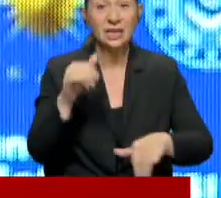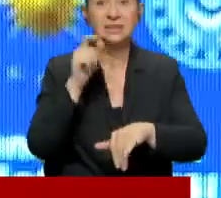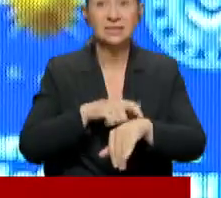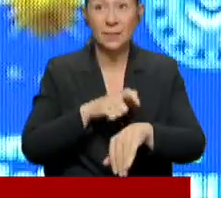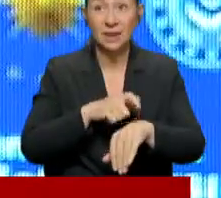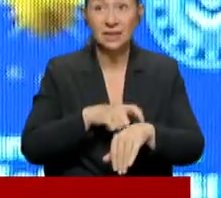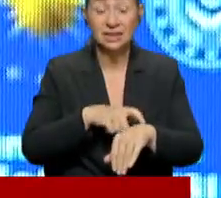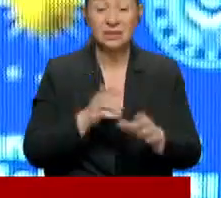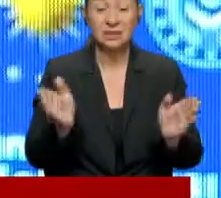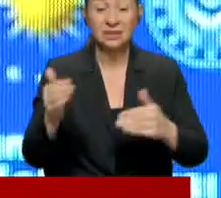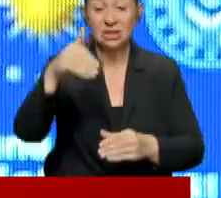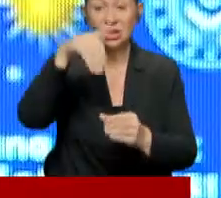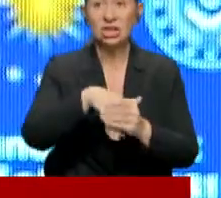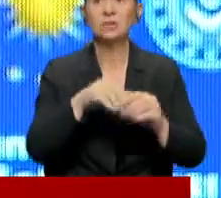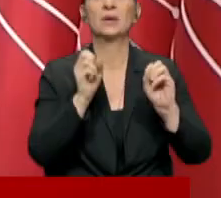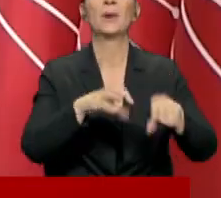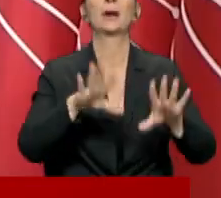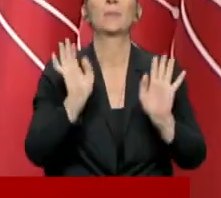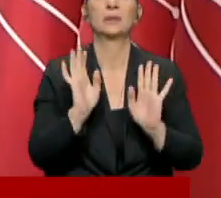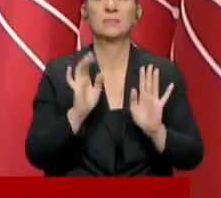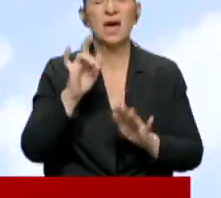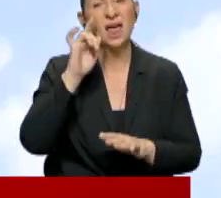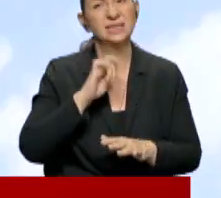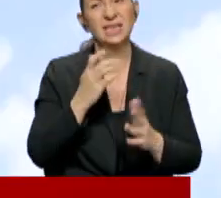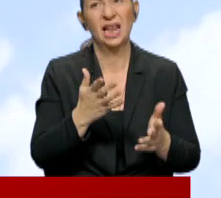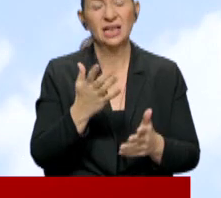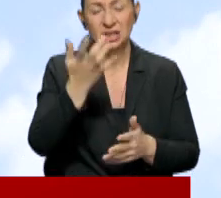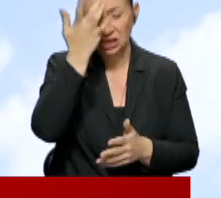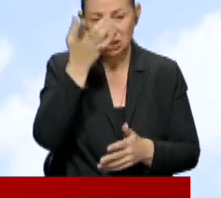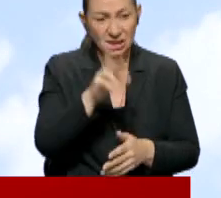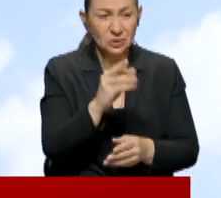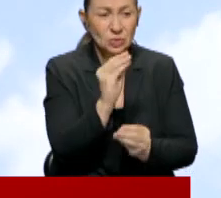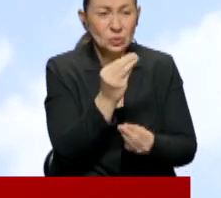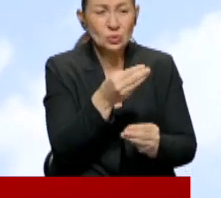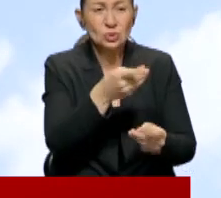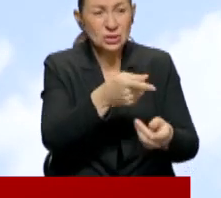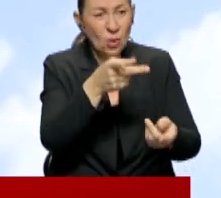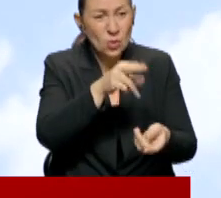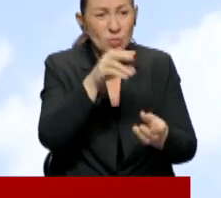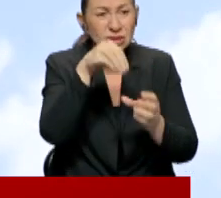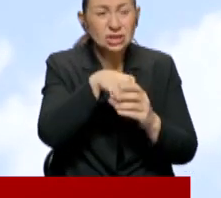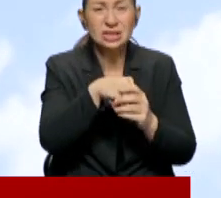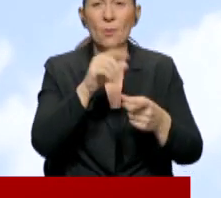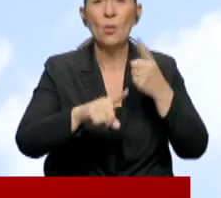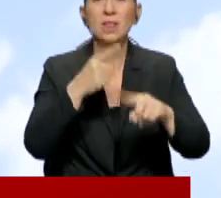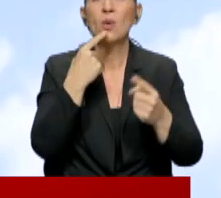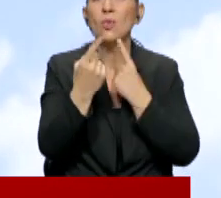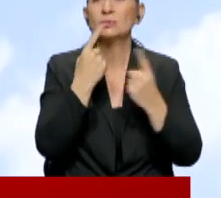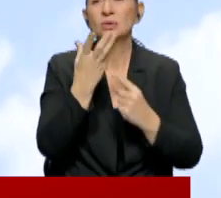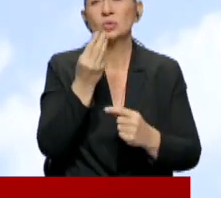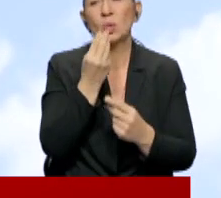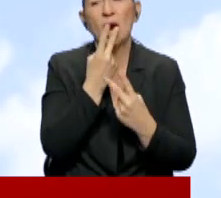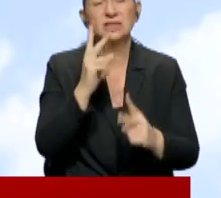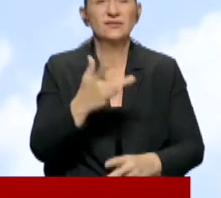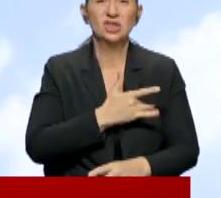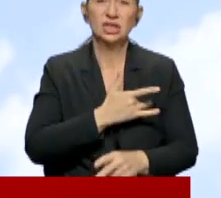zamanda sandıkta da bırakmayalım Rezalet Şehit yavrumuzun naaşı üzerinden siyaset çıkarmaya çalışmak çok